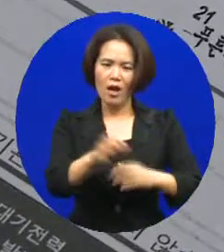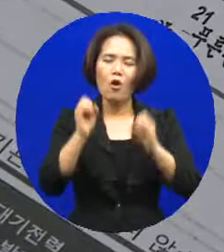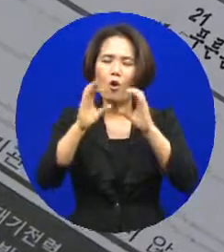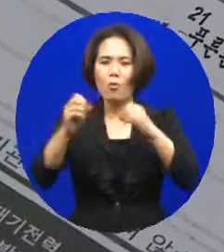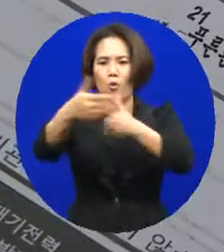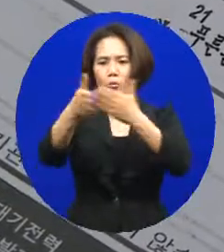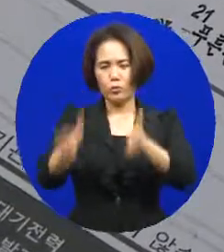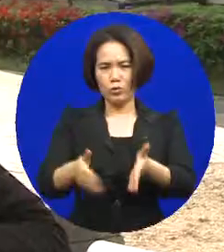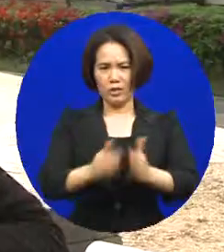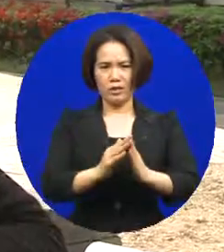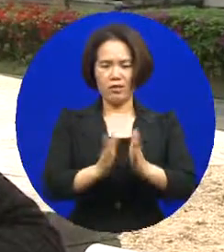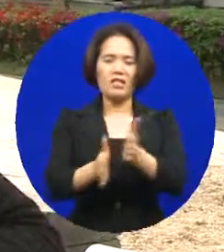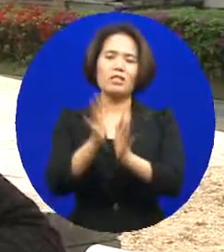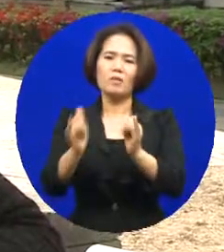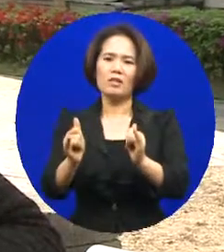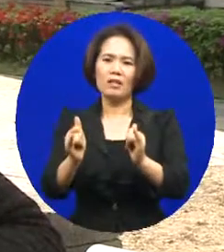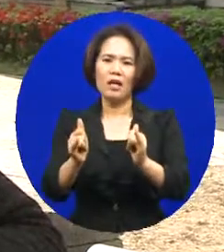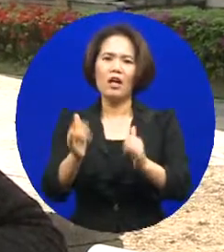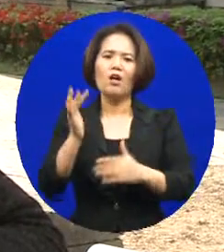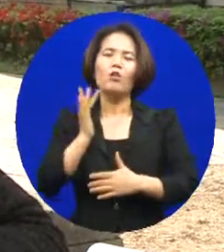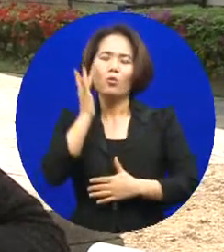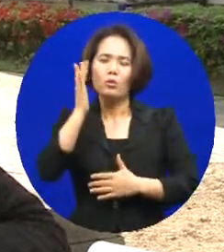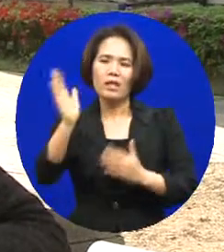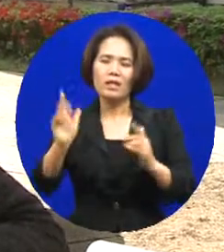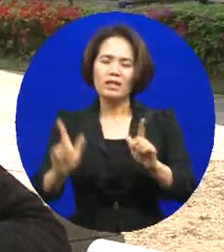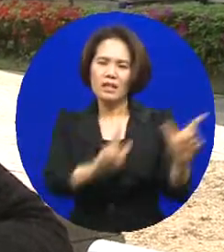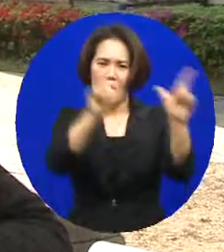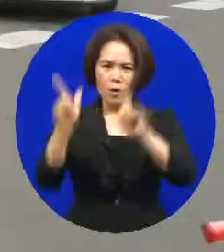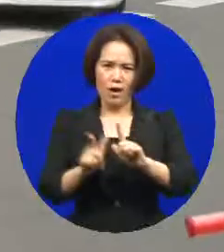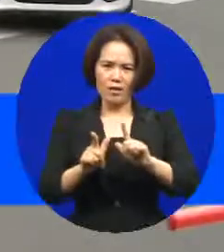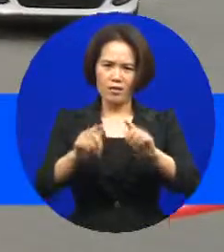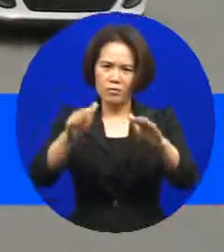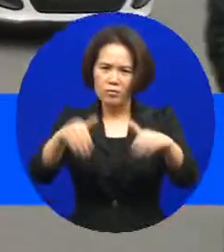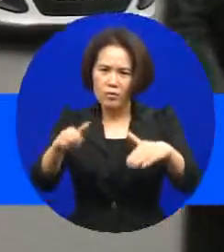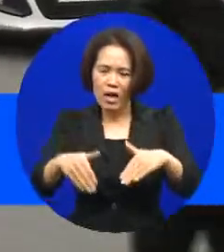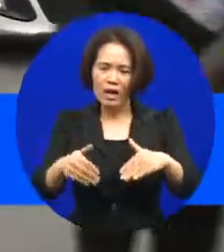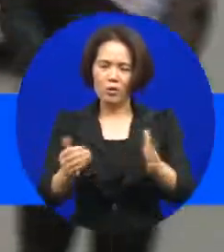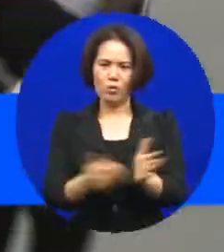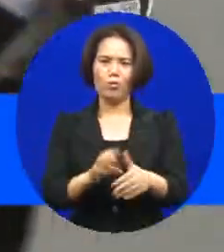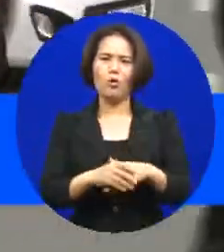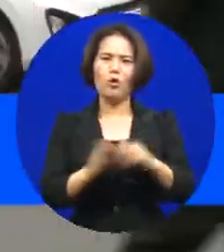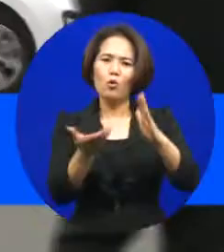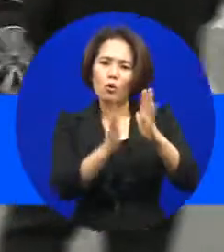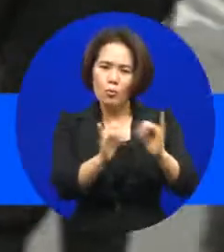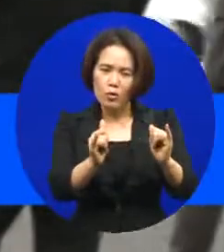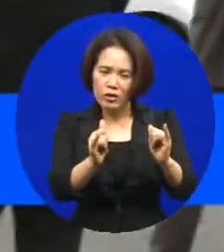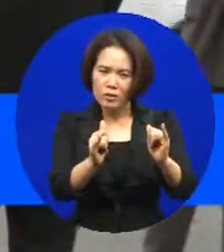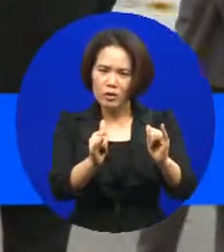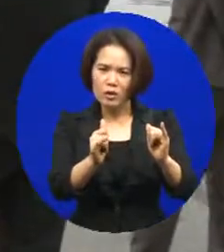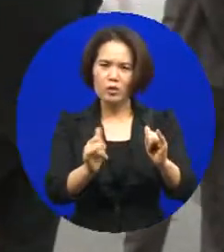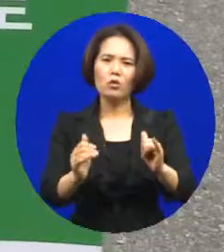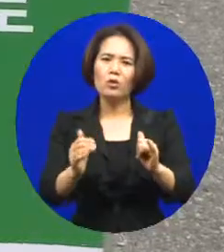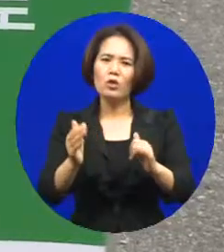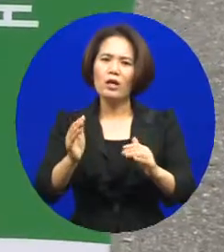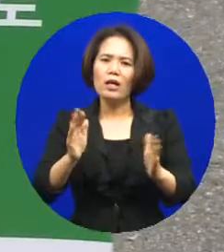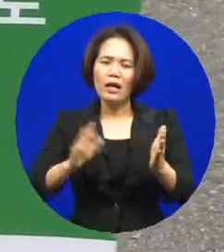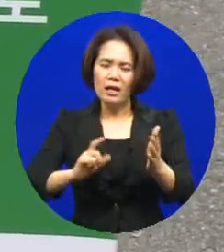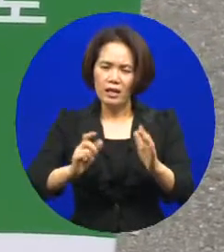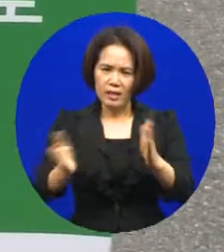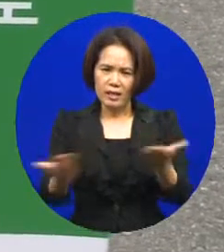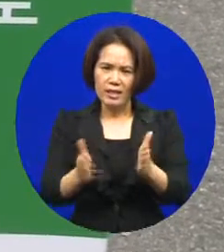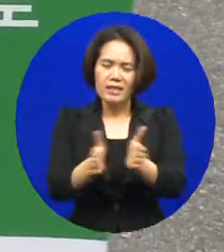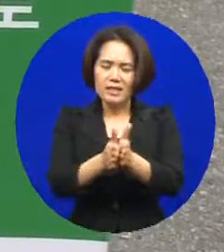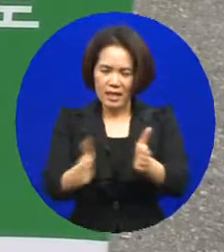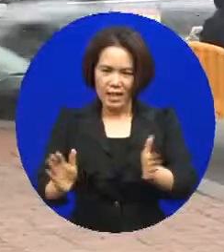홍보 부스를 운영해 시민들의 녹색 생활 동참을 호소했고 공직자 녹색 출근길 운동을 전개하며 저탄소